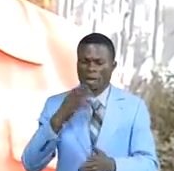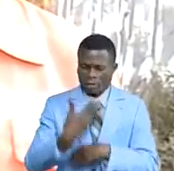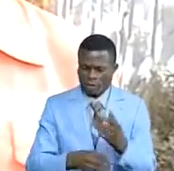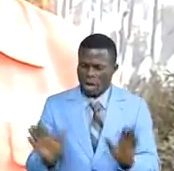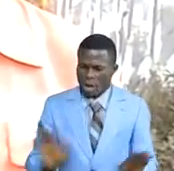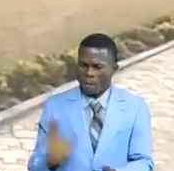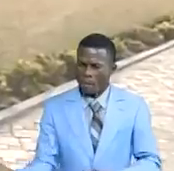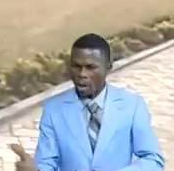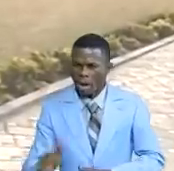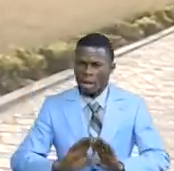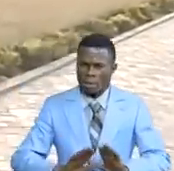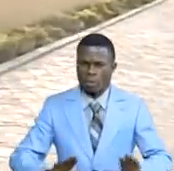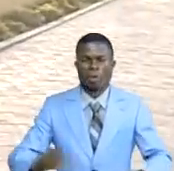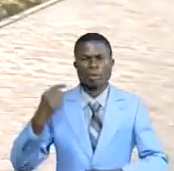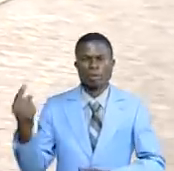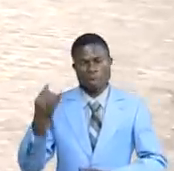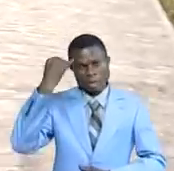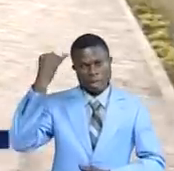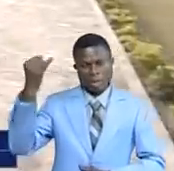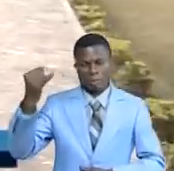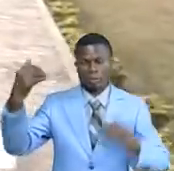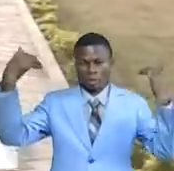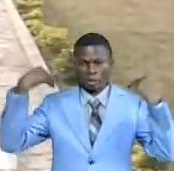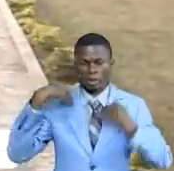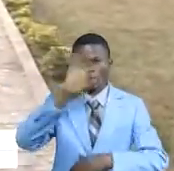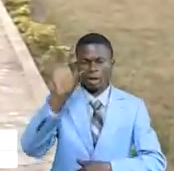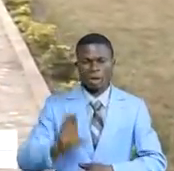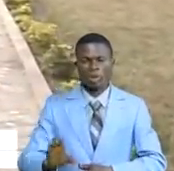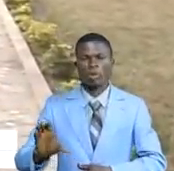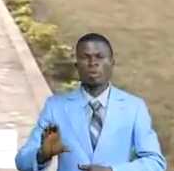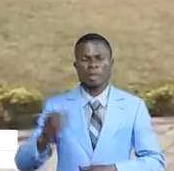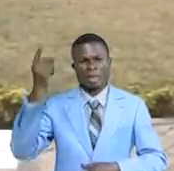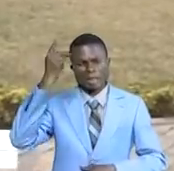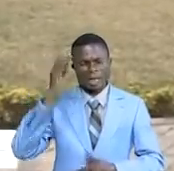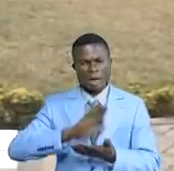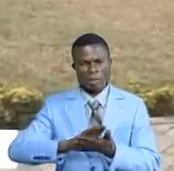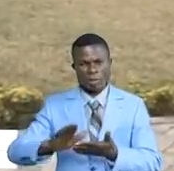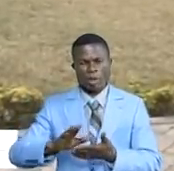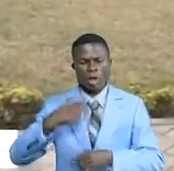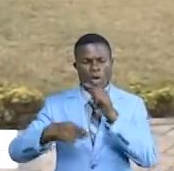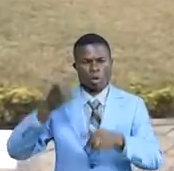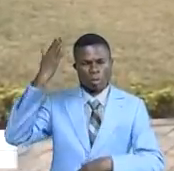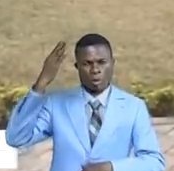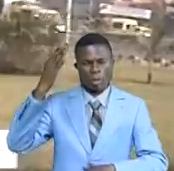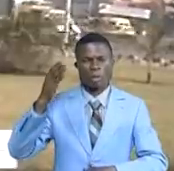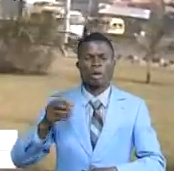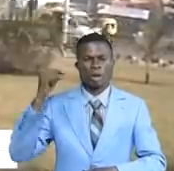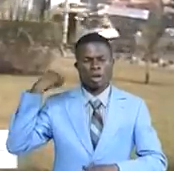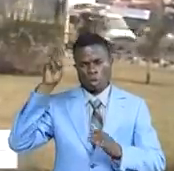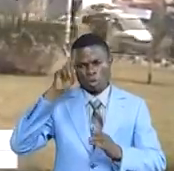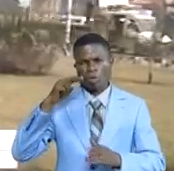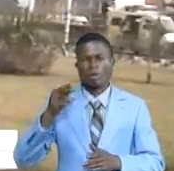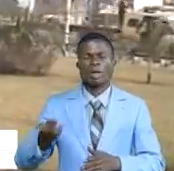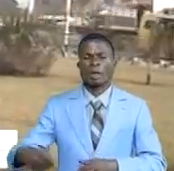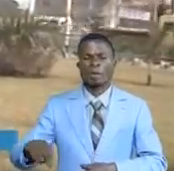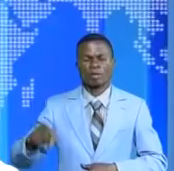ville. Cette initiative de l'autorité urbaine relative à Kinbopeto, lancée dernièrement par le gouverneur de la